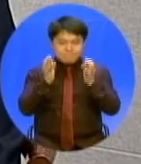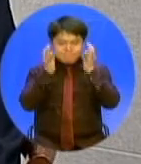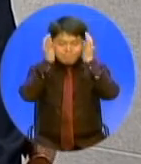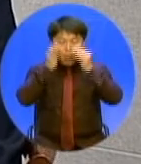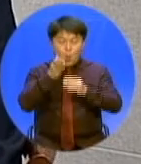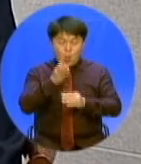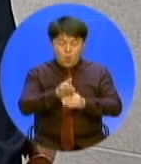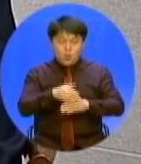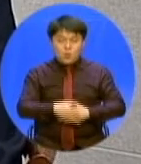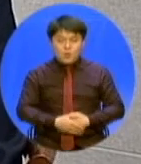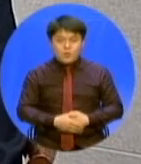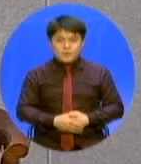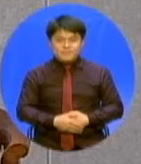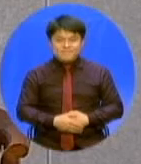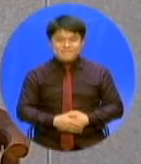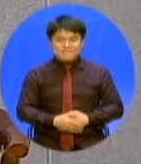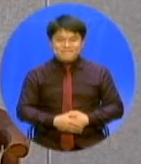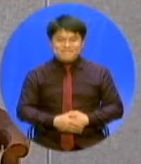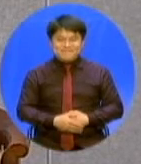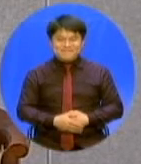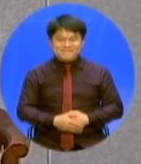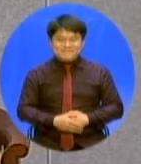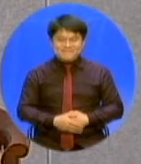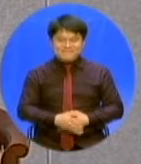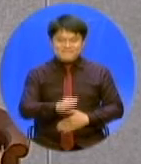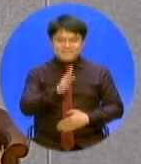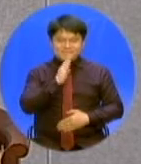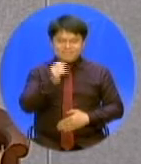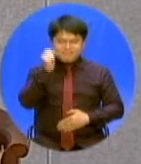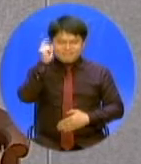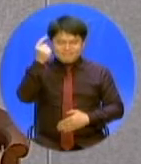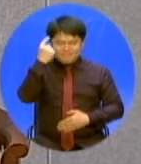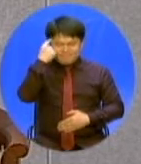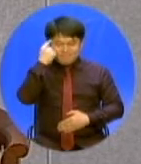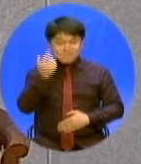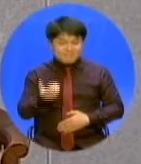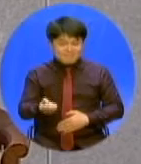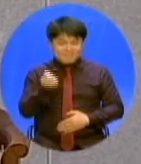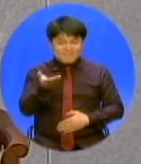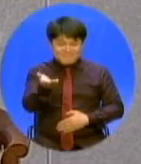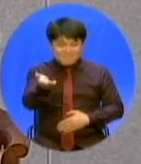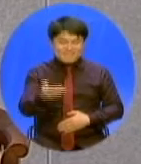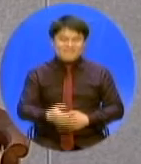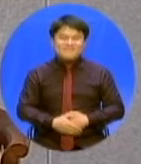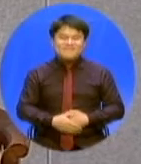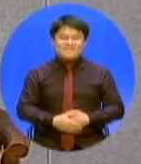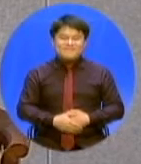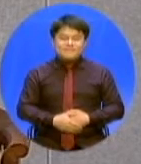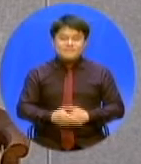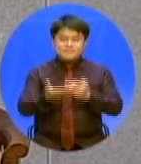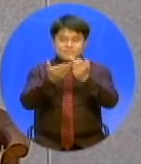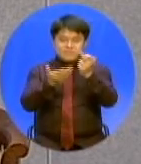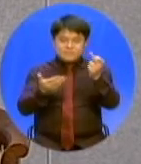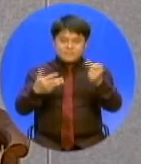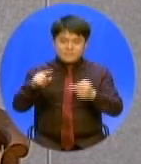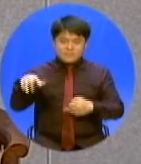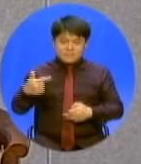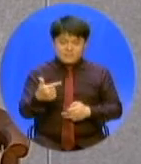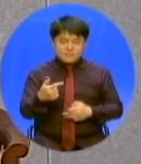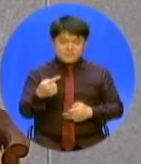많은 노력을 하고 있습니다. 정말 그렇게 훌륭한 또 생각을 갖고 계시고요. 또 강원랜드의